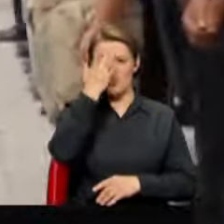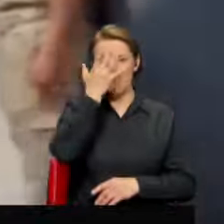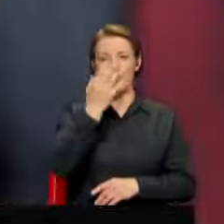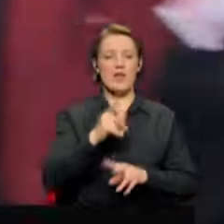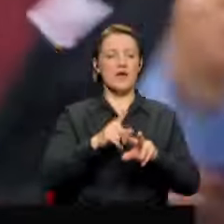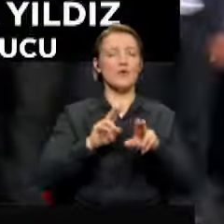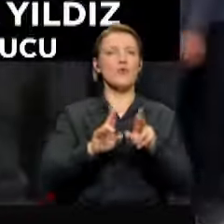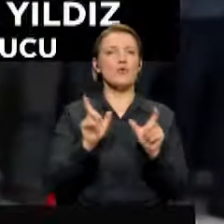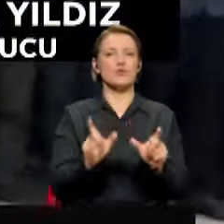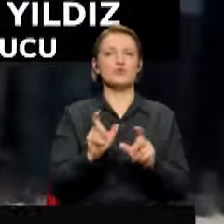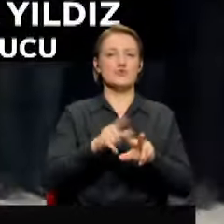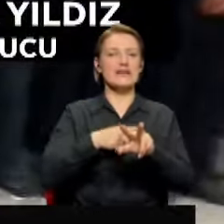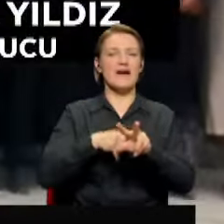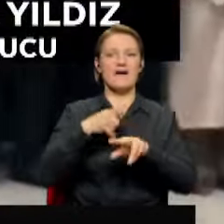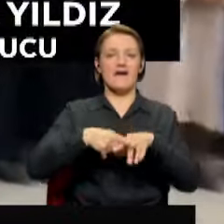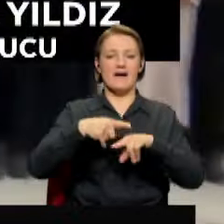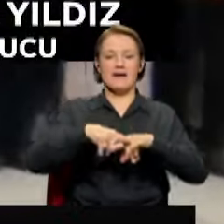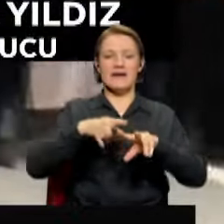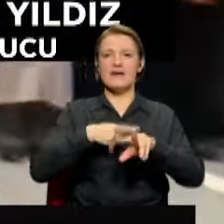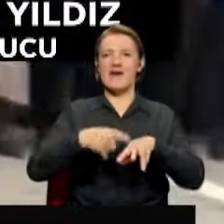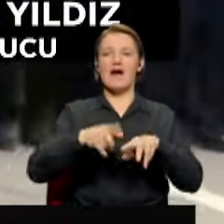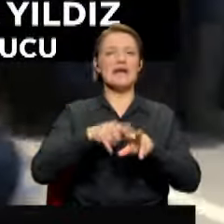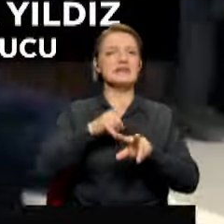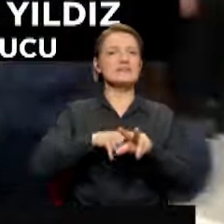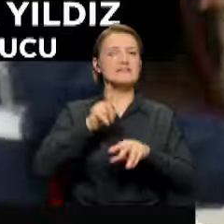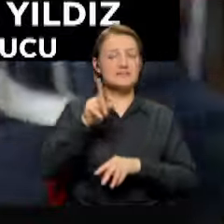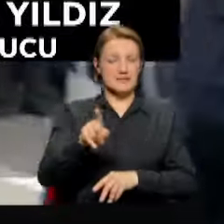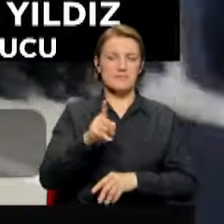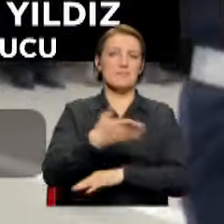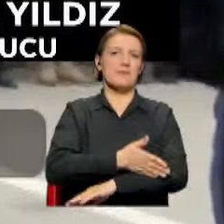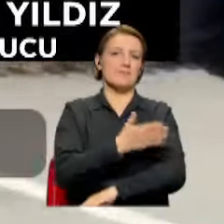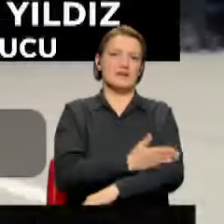Korucu Yahya Yıldız'ın cenaze töreni ise memleketi Siirt'teydi.